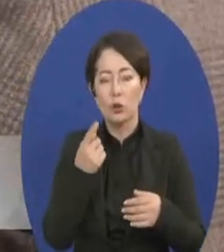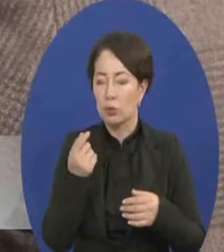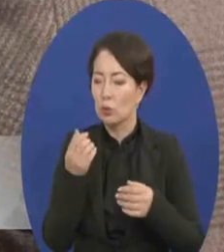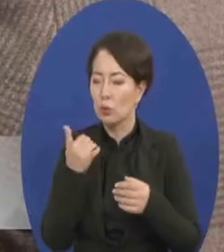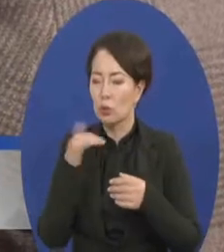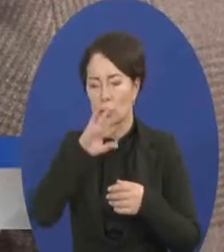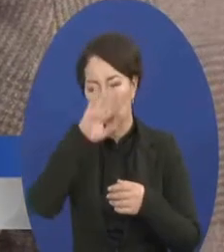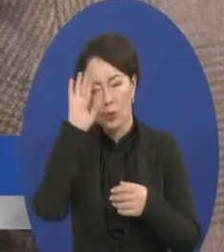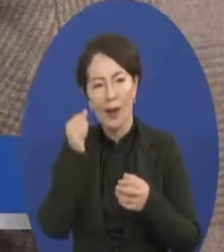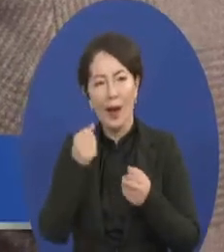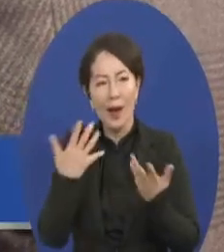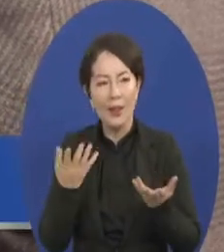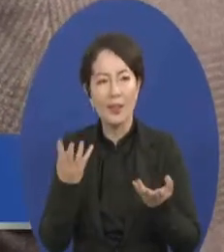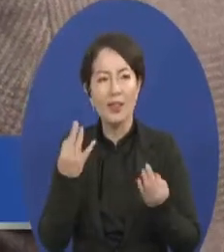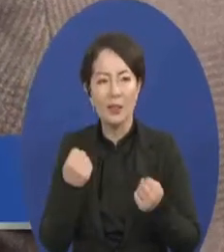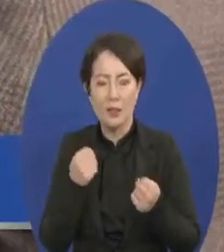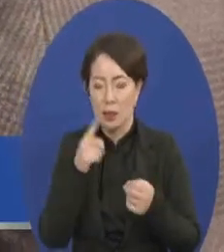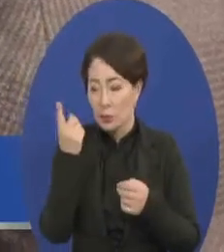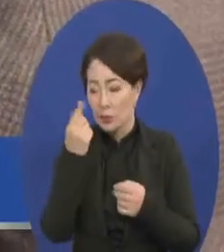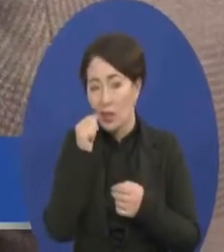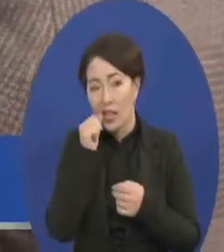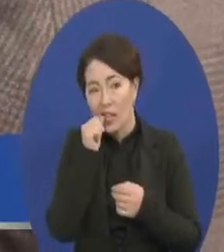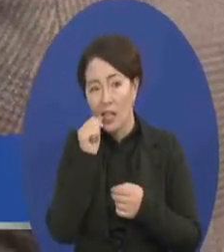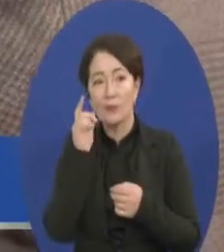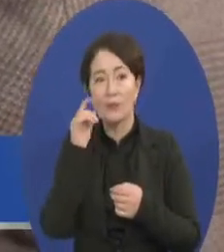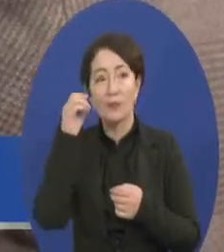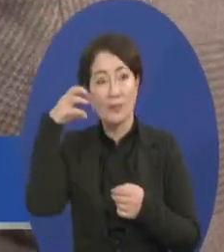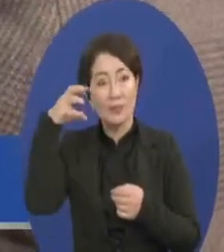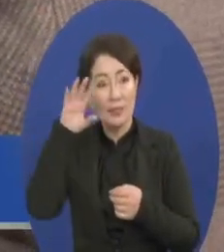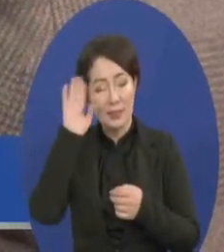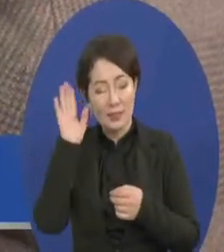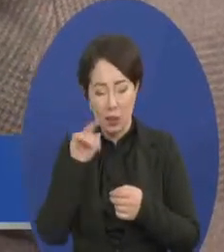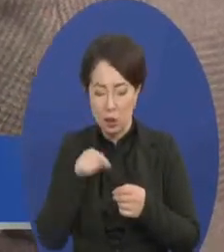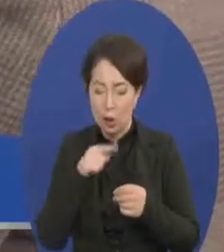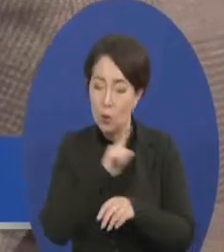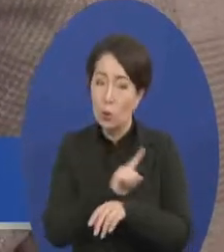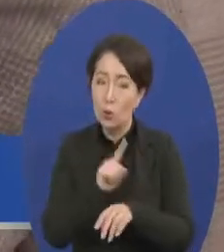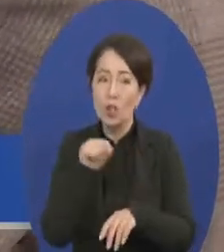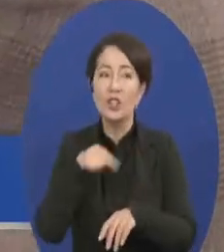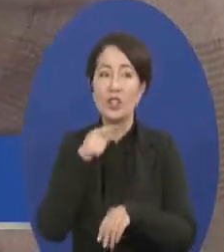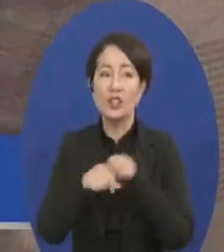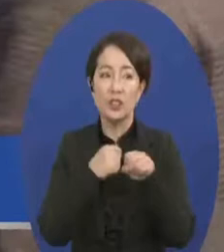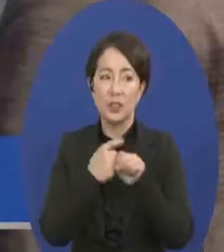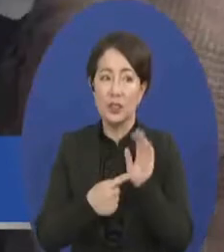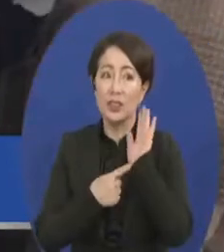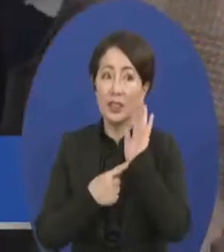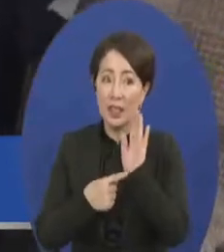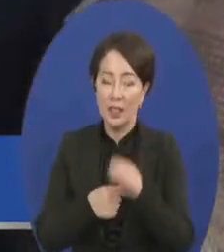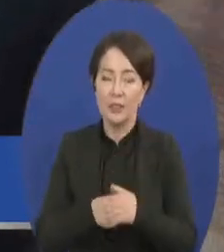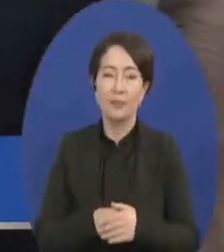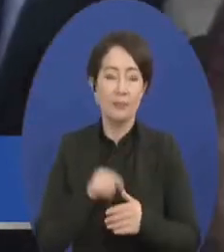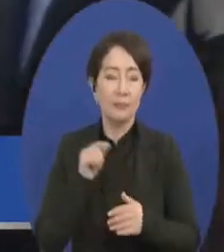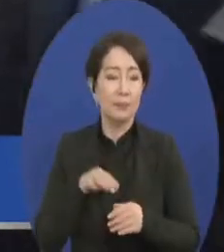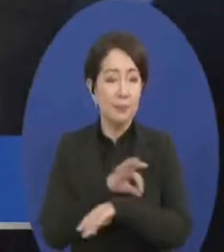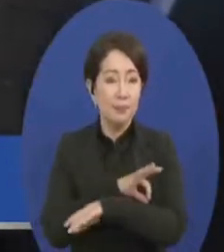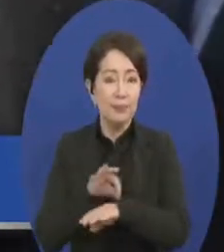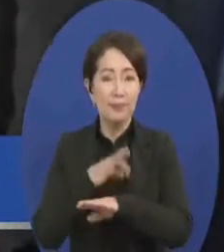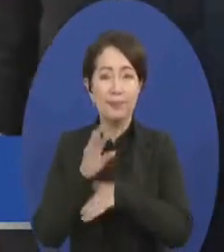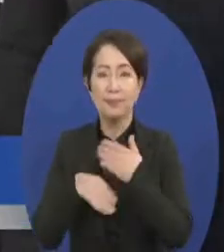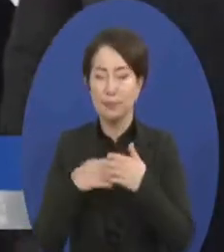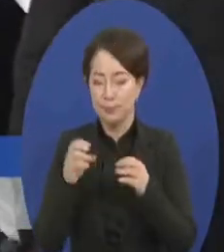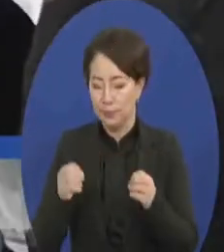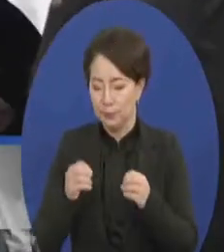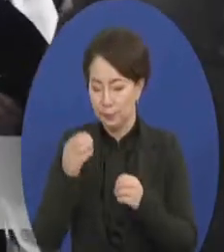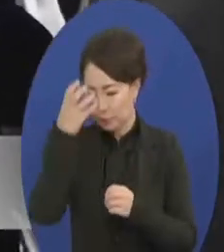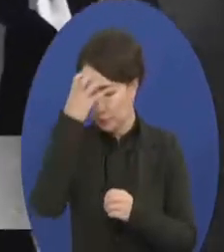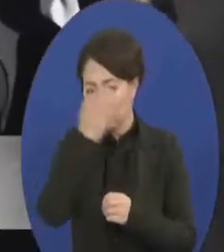хэмжээний дулаан алдчих, хэдийн хэмжээний эрчим хүч хэмжээ нүгэн. Одоо энэ үрдэн бол энэ жил гарна. Тэгээд бидний төслийг бид нэр одоо хотын